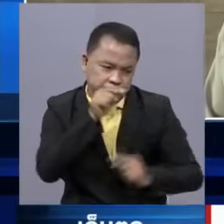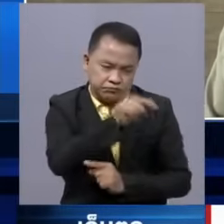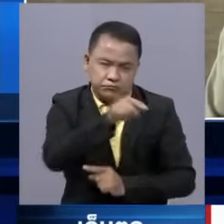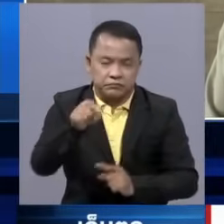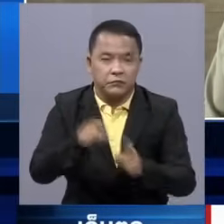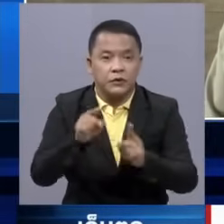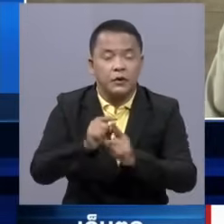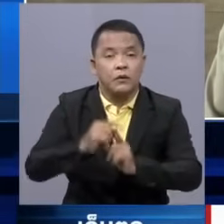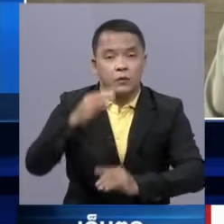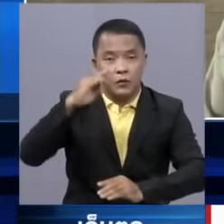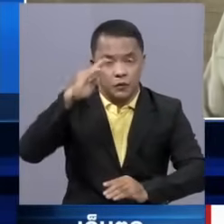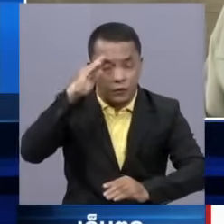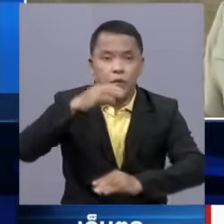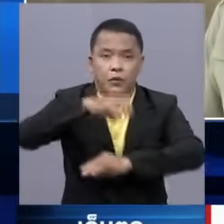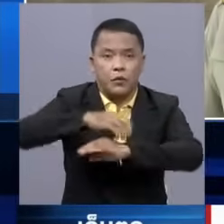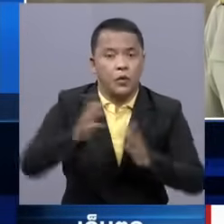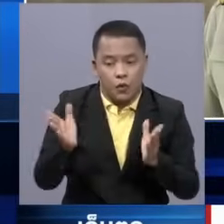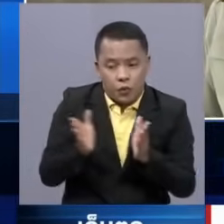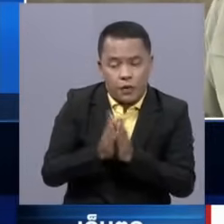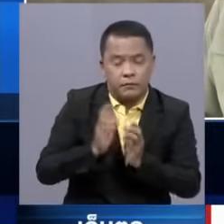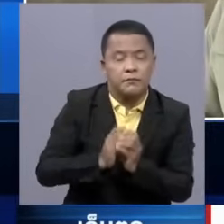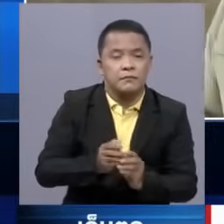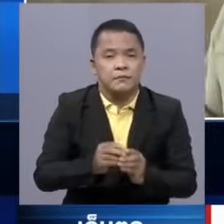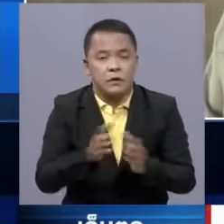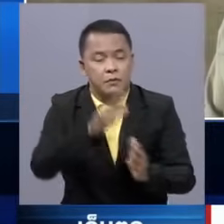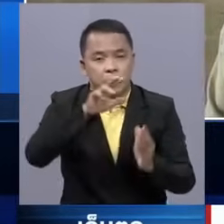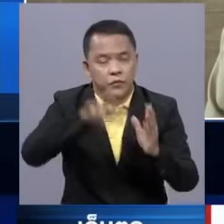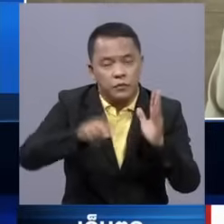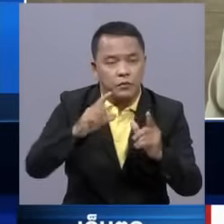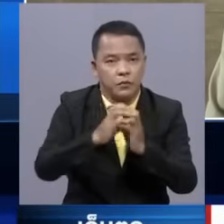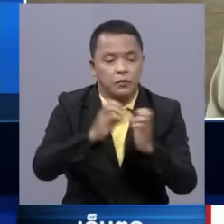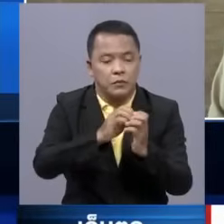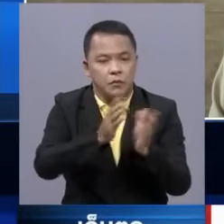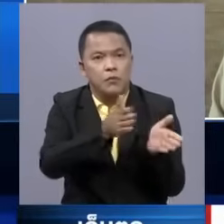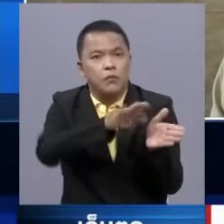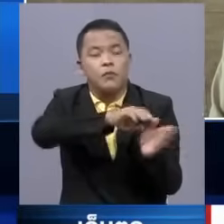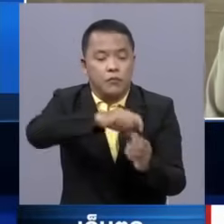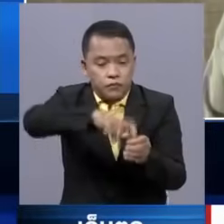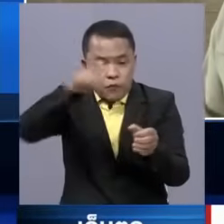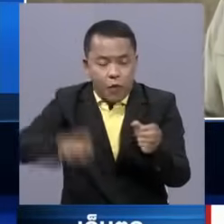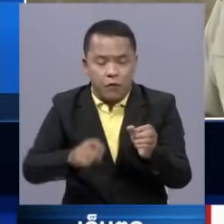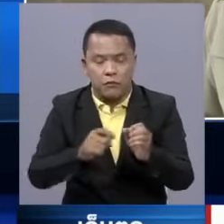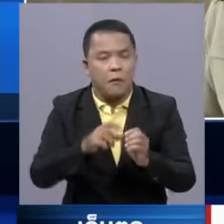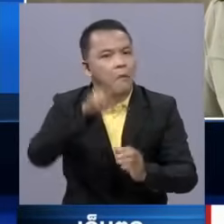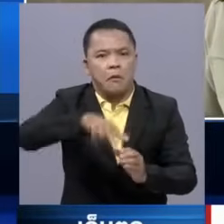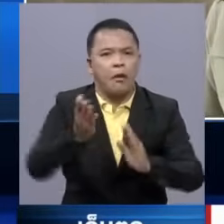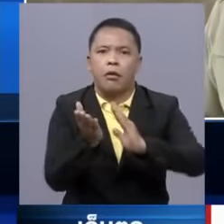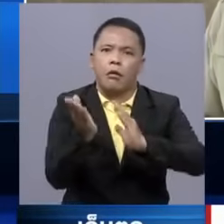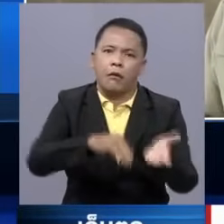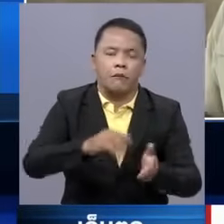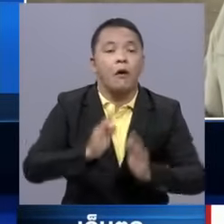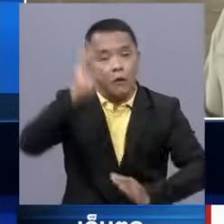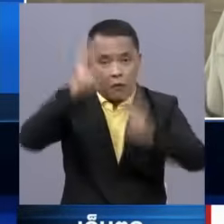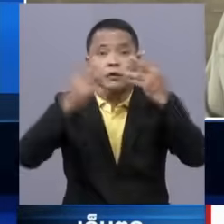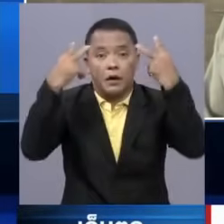เอกประวิตรไม่เข้าร่วมหรือคุณอนุทินถอนตัวเพื่อไทยก็เจ๋งนะคุณกิตติศักดิ์ว่าไว้แบบนั้นการ